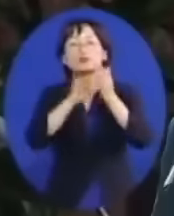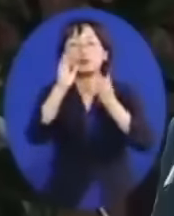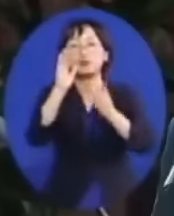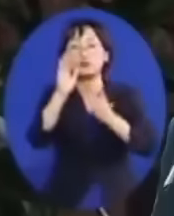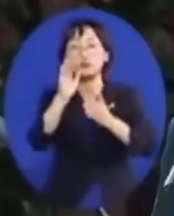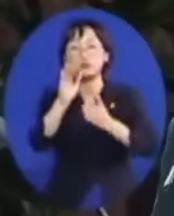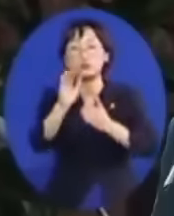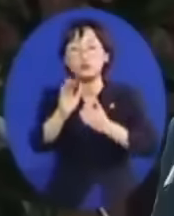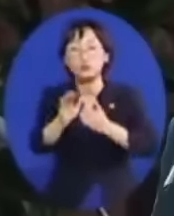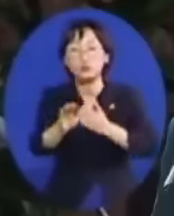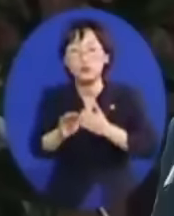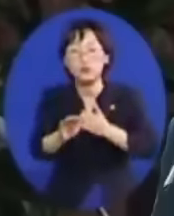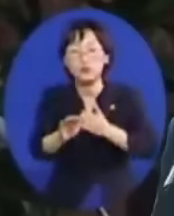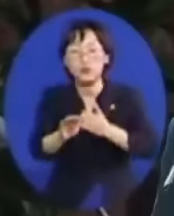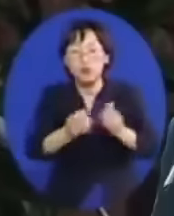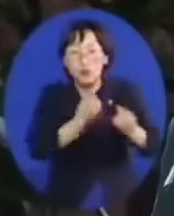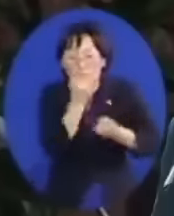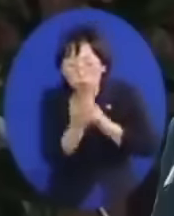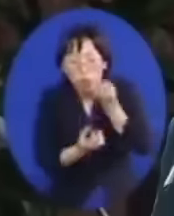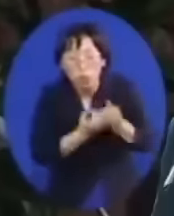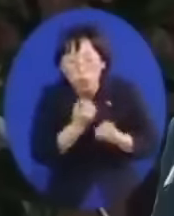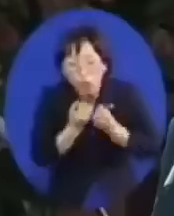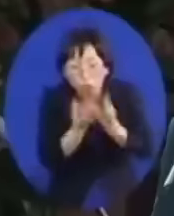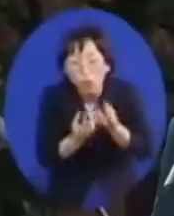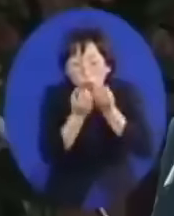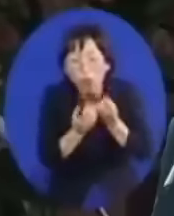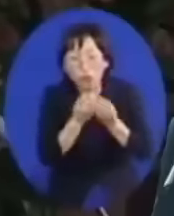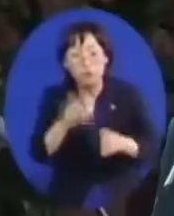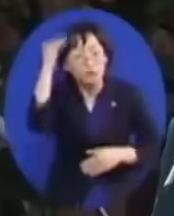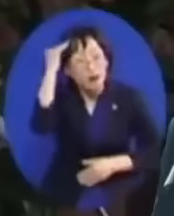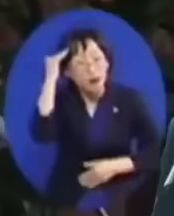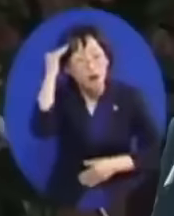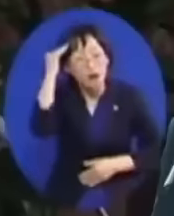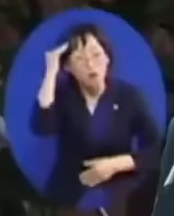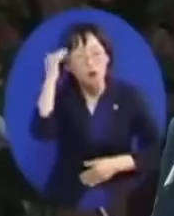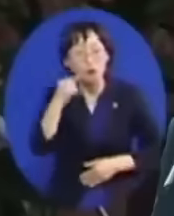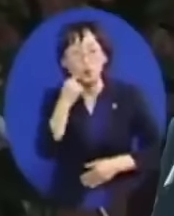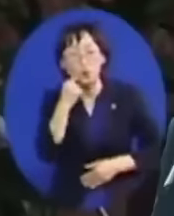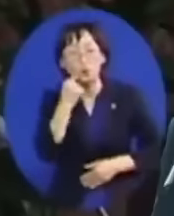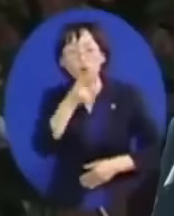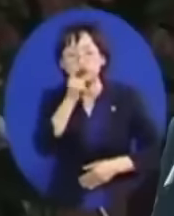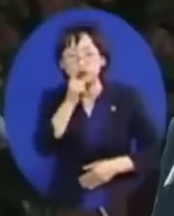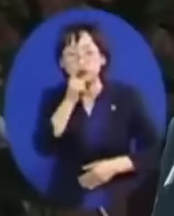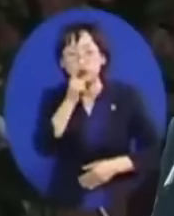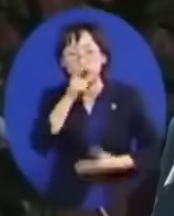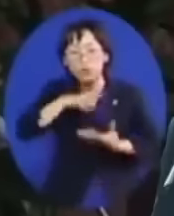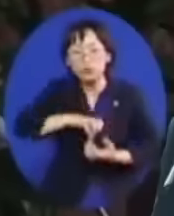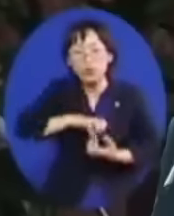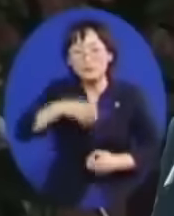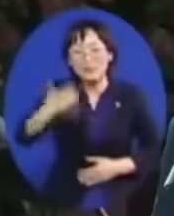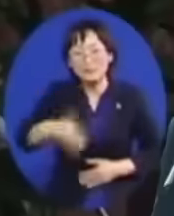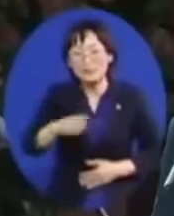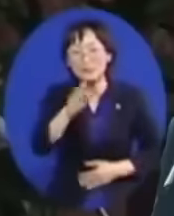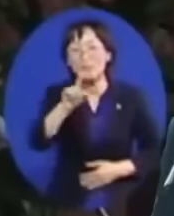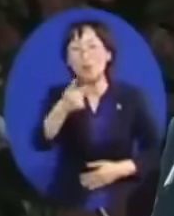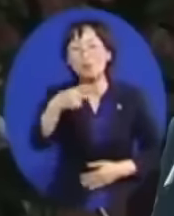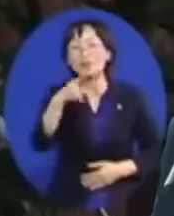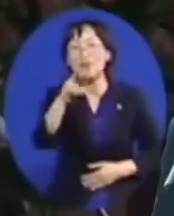있으니까 막 토해내는데 시커먼 동물과 소화 안 된